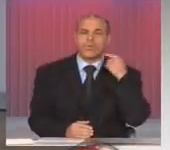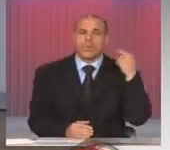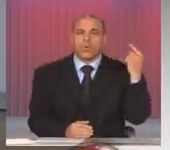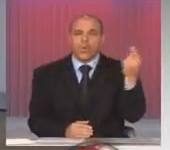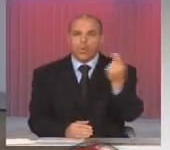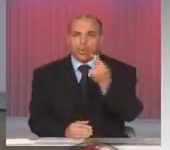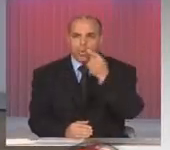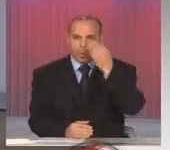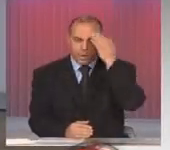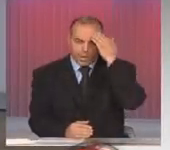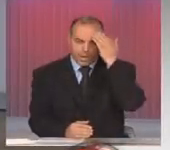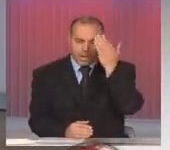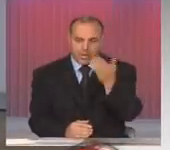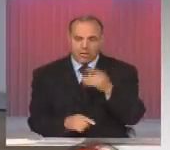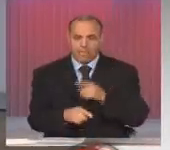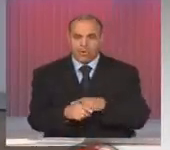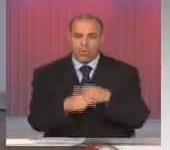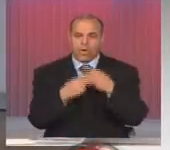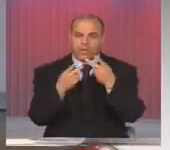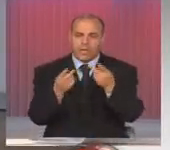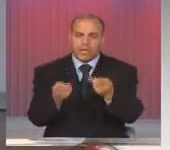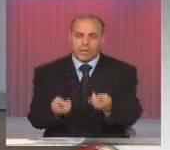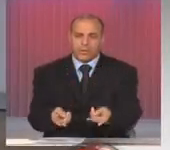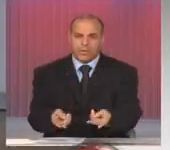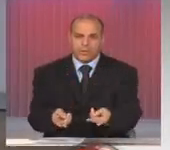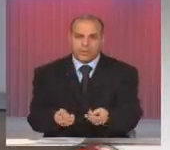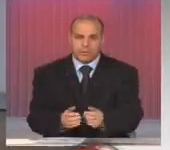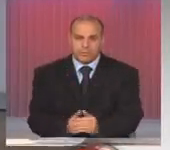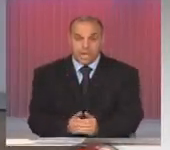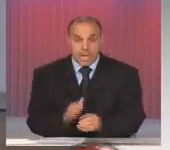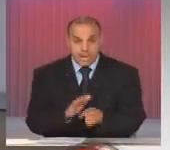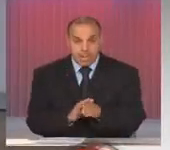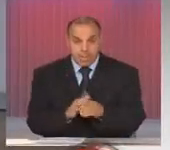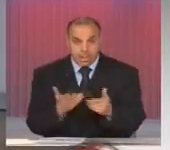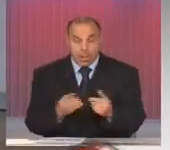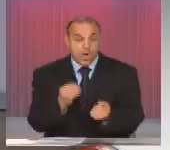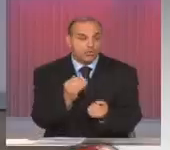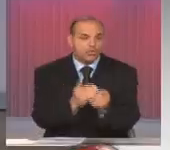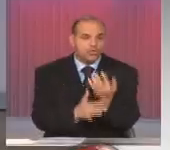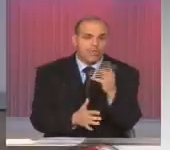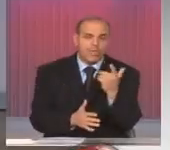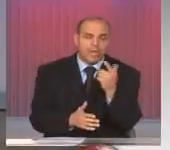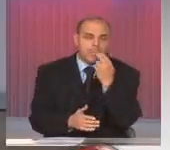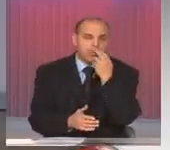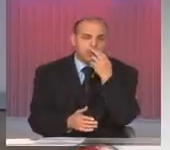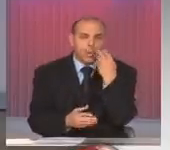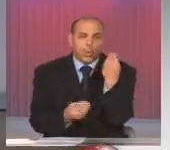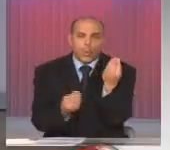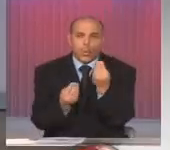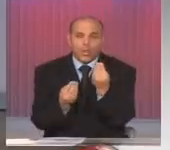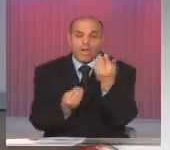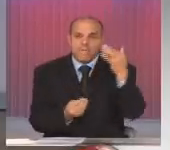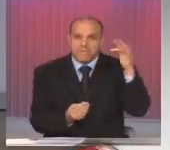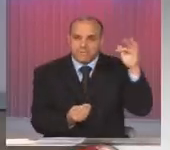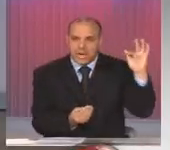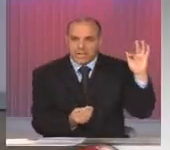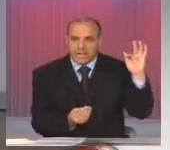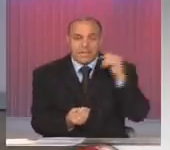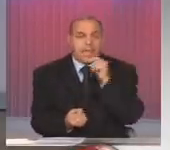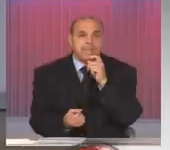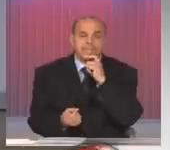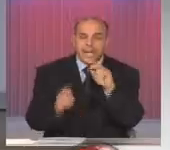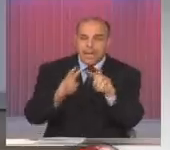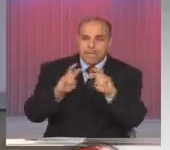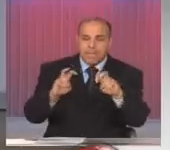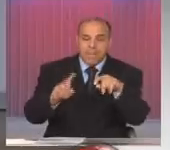تحية طيبة لكم جميعا، أهلا بكم إلى نشرة الظهر. نبدأ النشرة بتطورات الوضع الأمني في فرنسا، إذ ما تزال